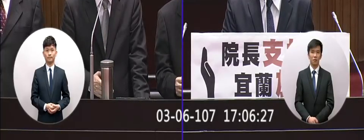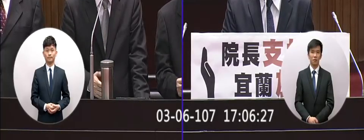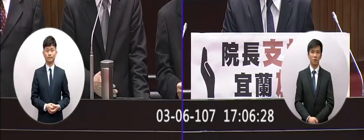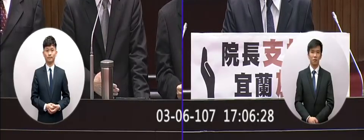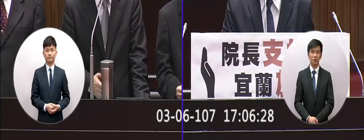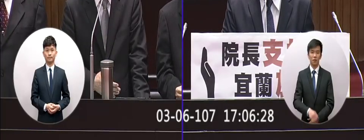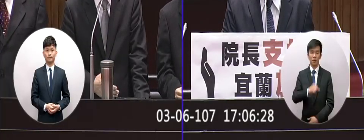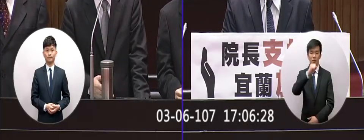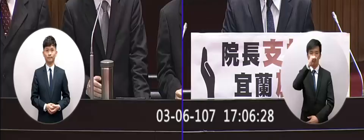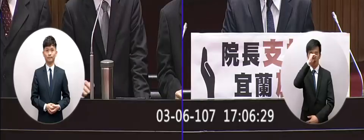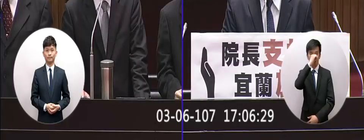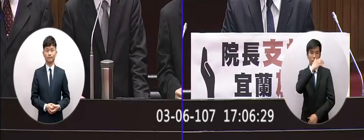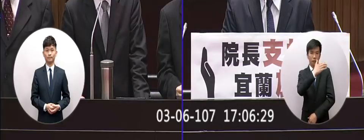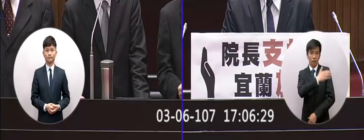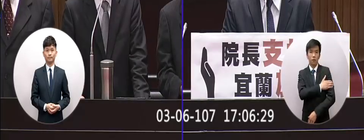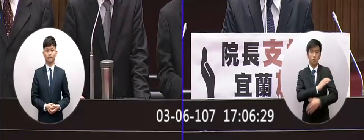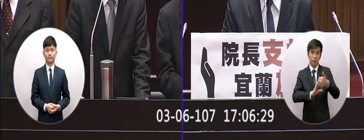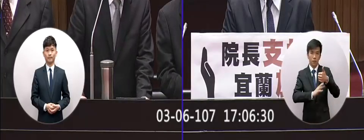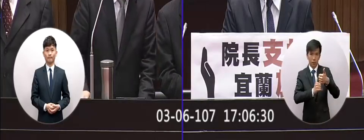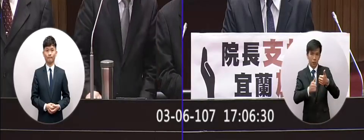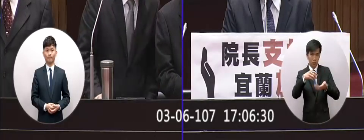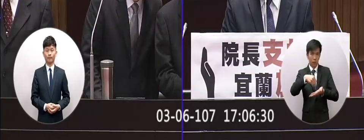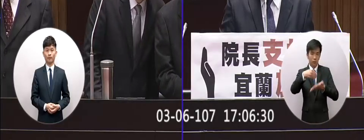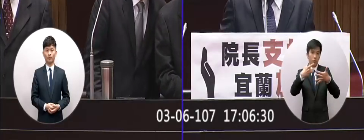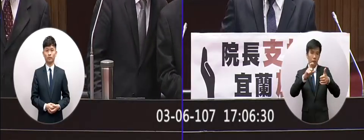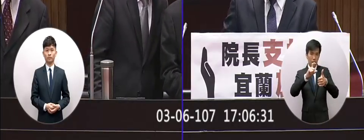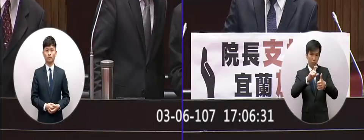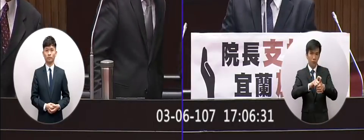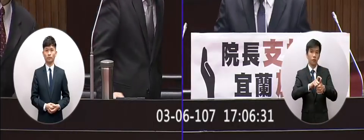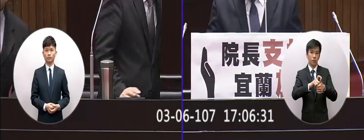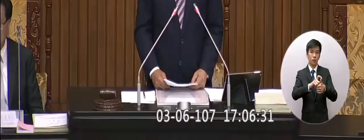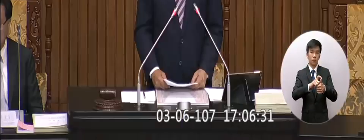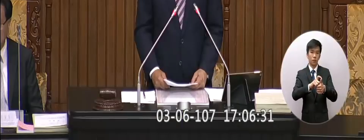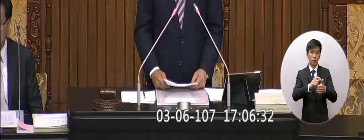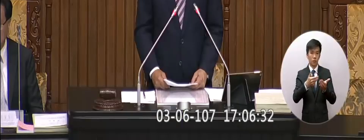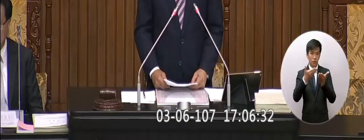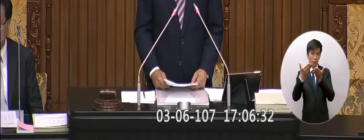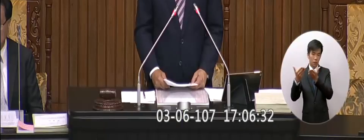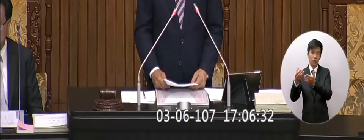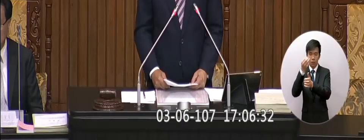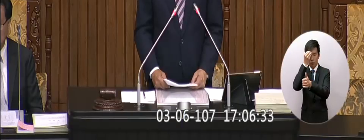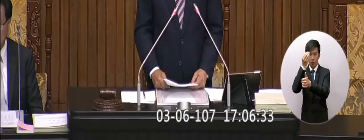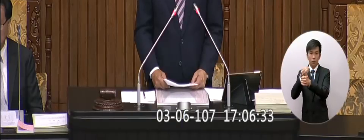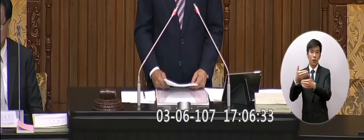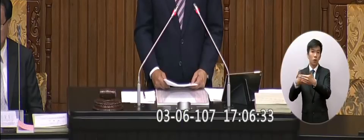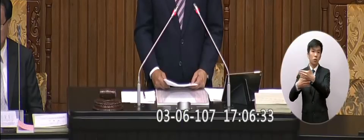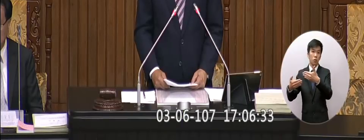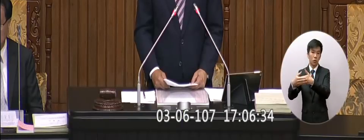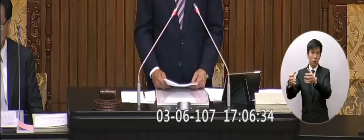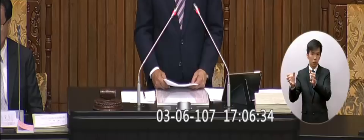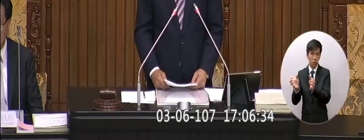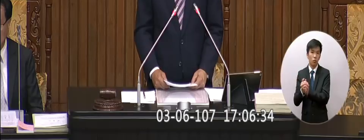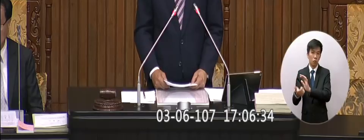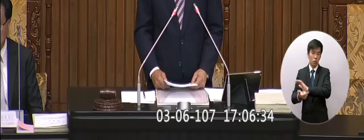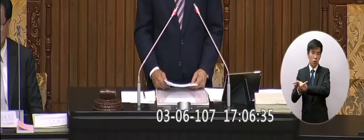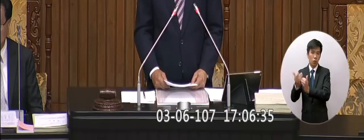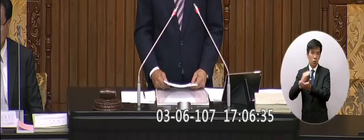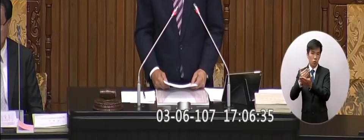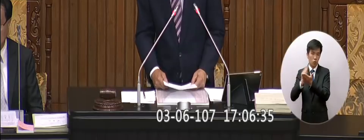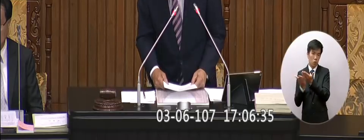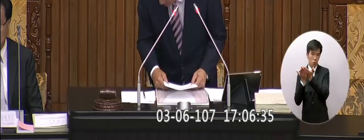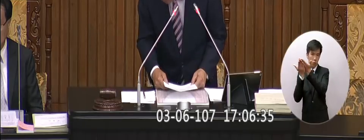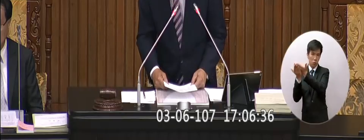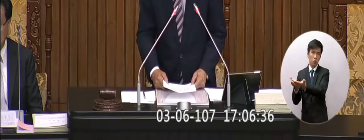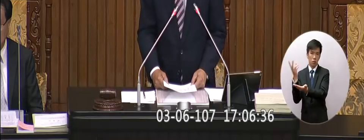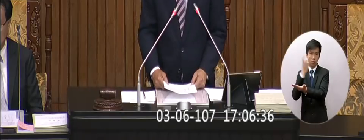好，陈委员的提出的问题，请交通部尽速将书面资料送给